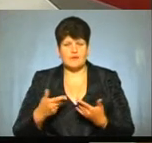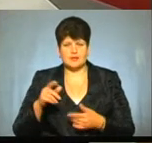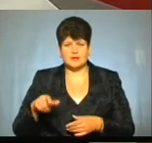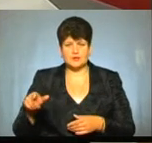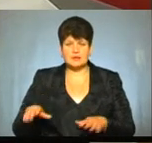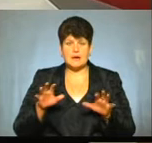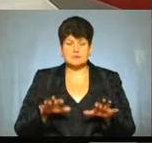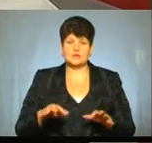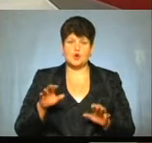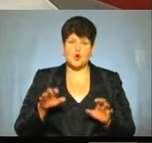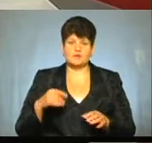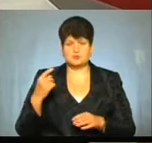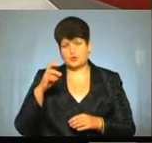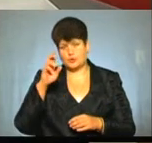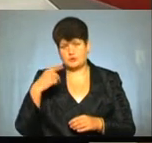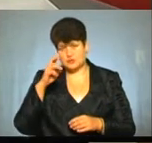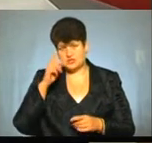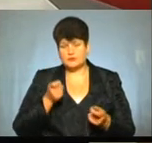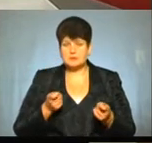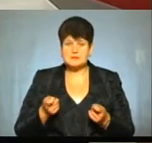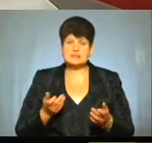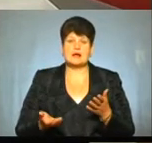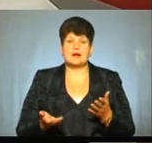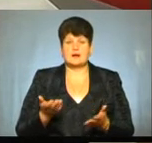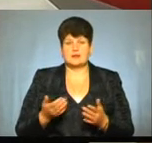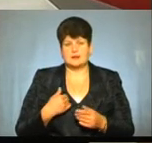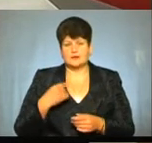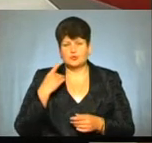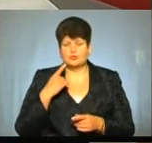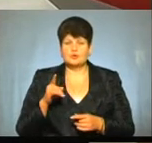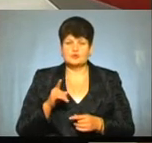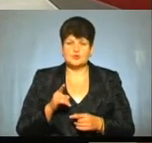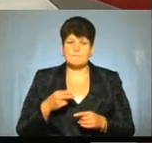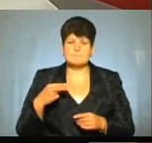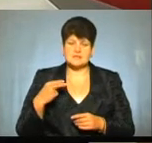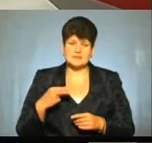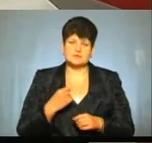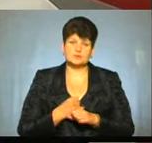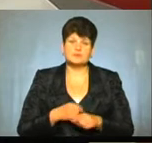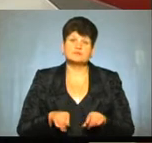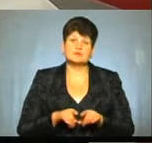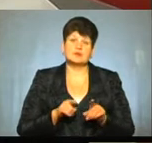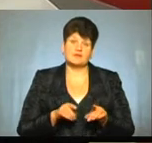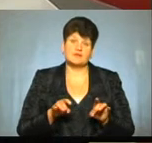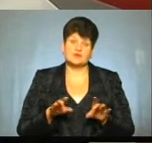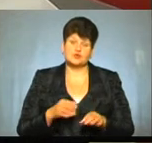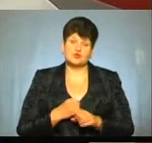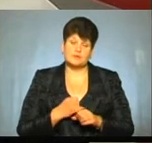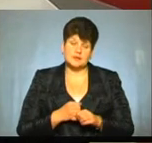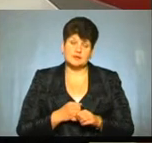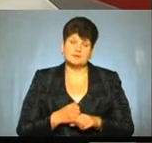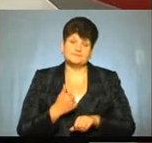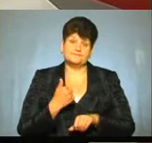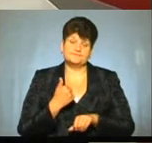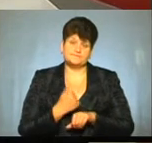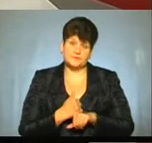на посаду голови обласної державної адміністрації. От, але тому я думаю, що все ж таки президент поступив таким чином, що він вирішив зробити